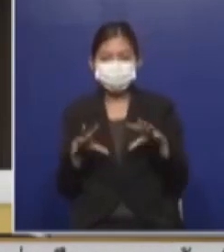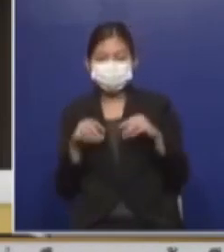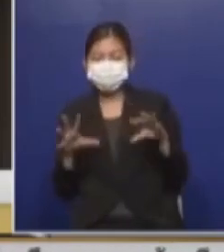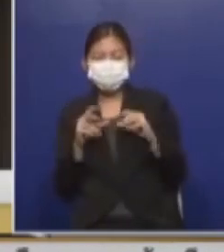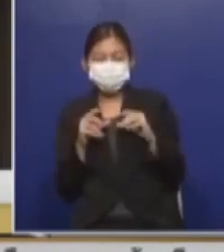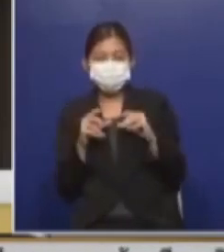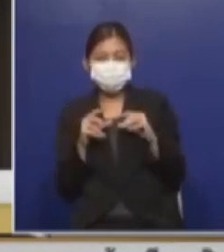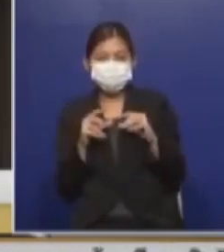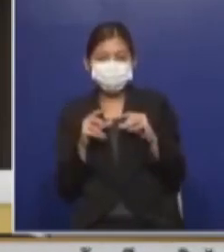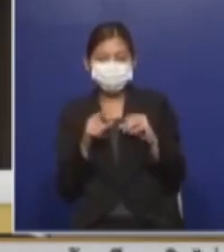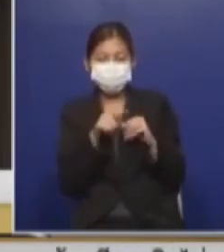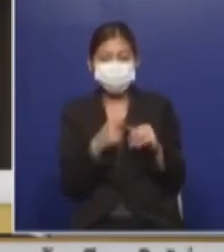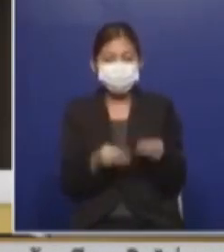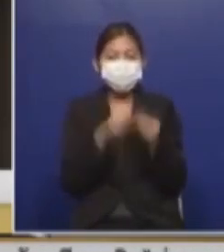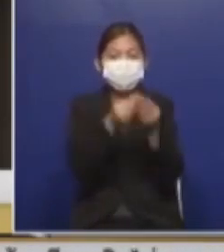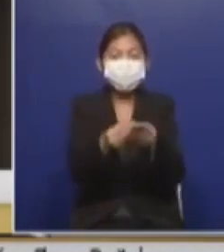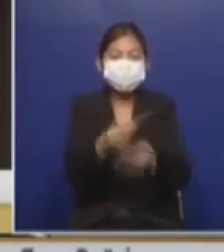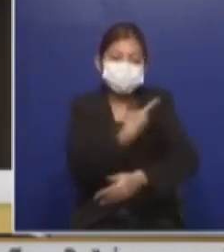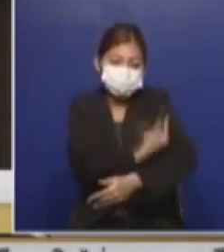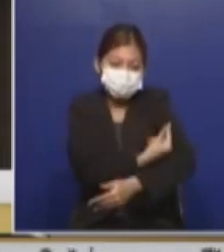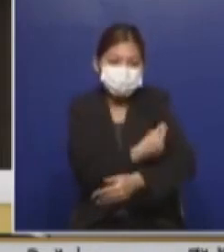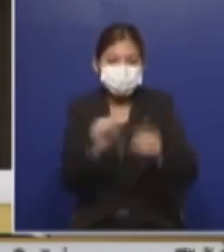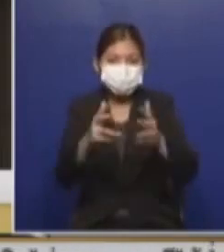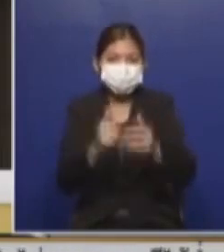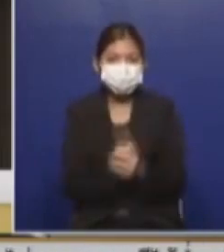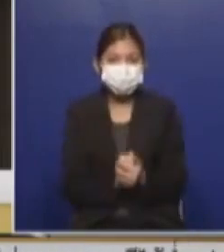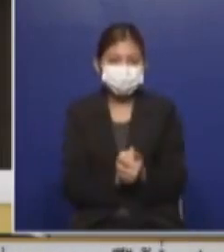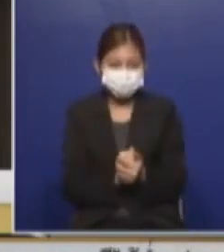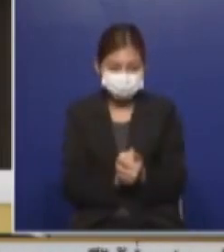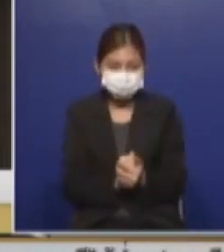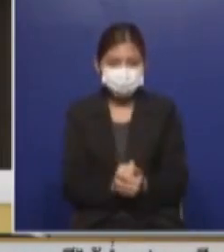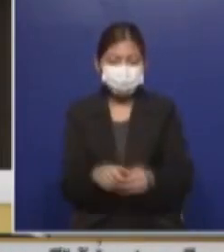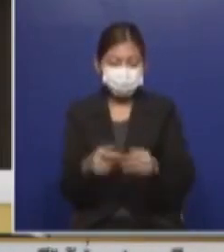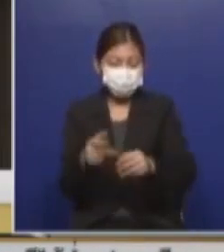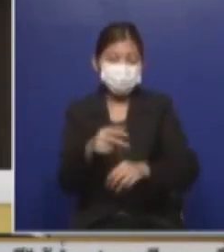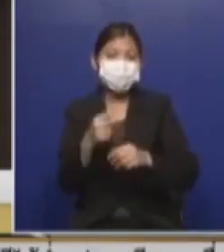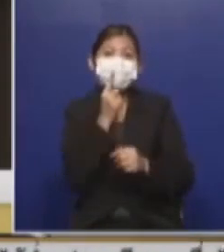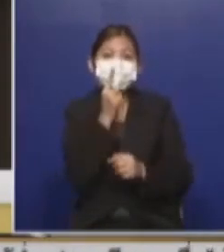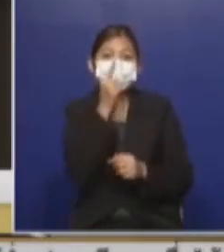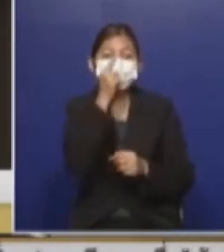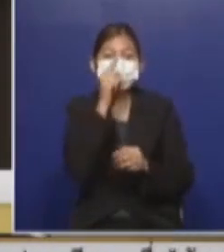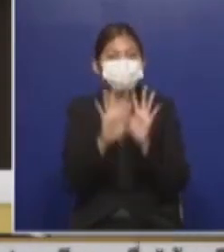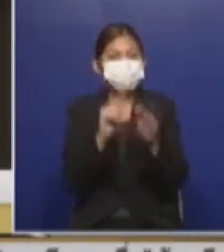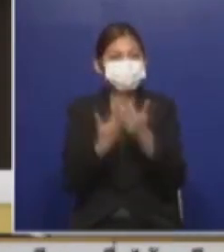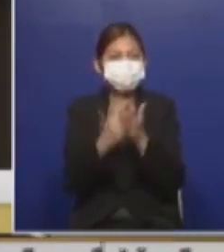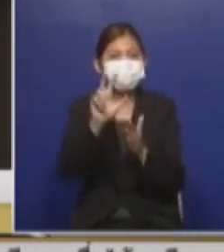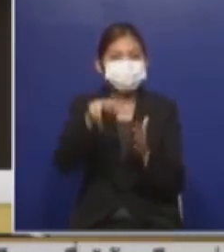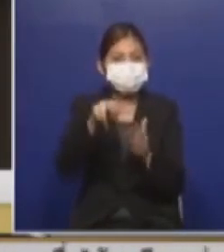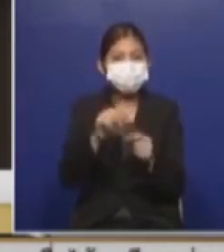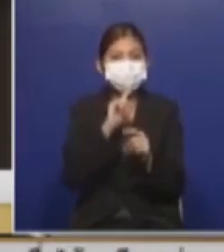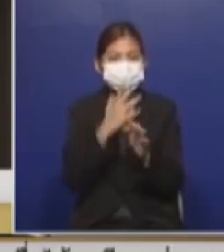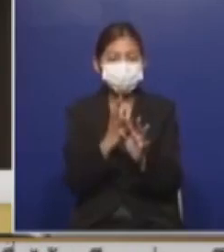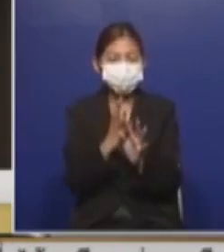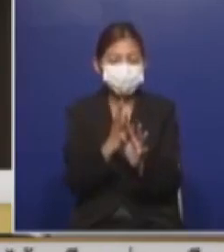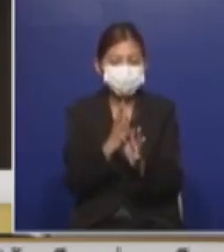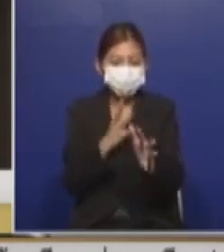บาดลำพังแค่ค่าตรวจ RT-PCR ก็ปาเข้าไป 3,000 พอตรวจช้าไม่ตรวจเชิงลุกรอคิวตรว